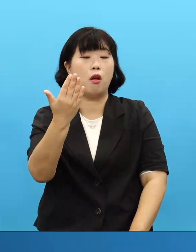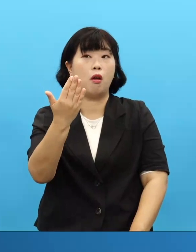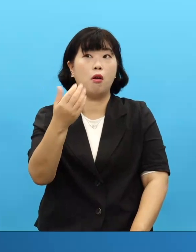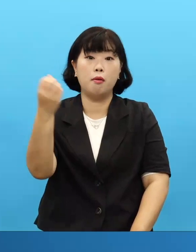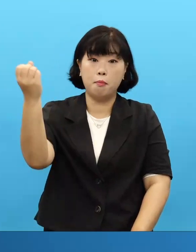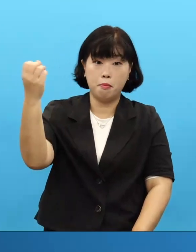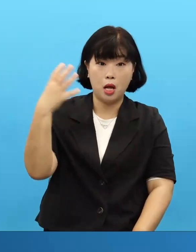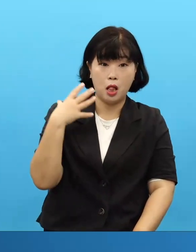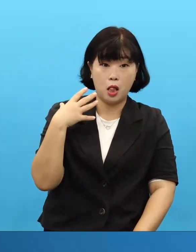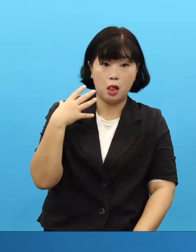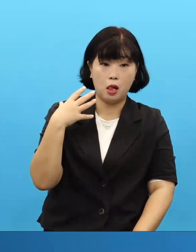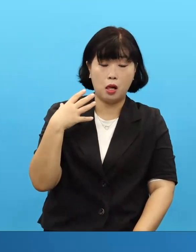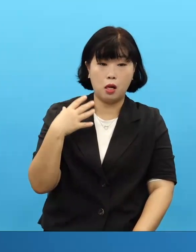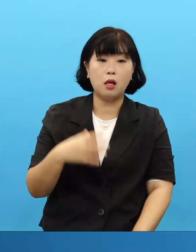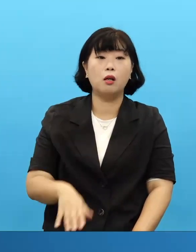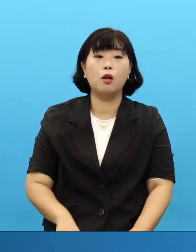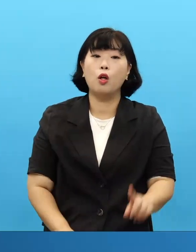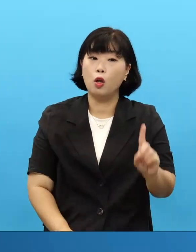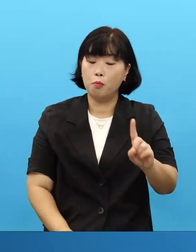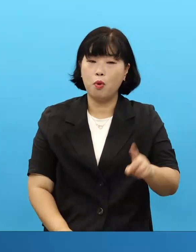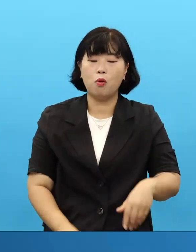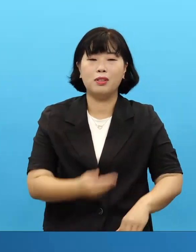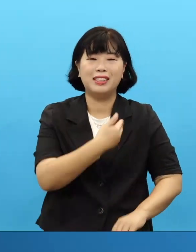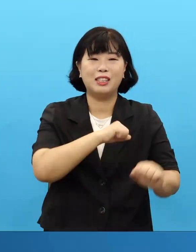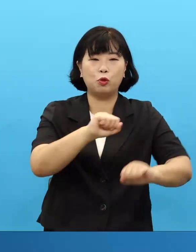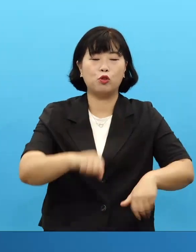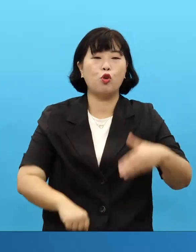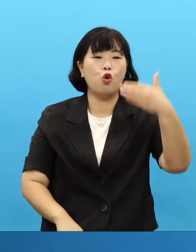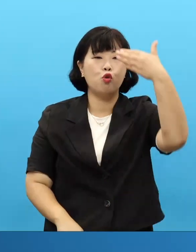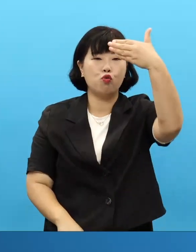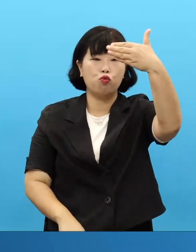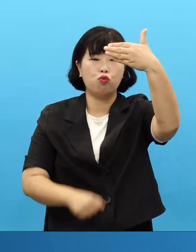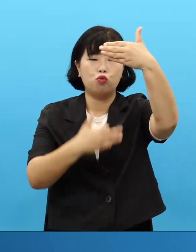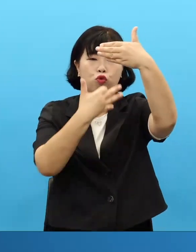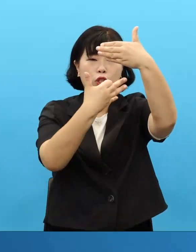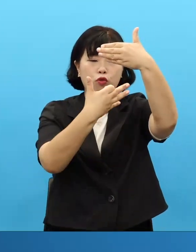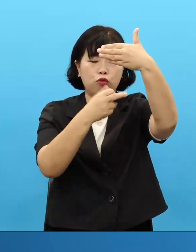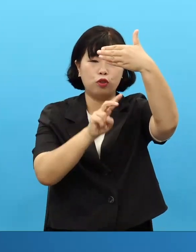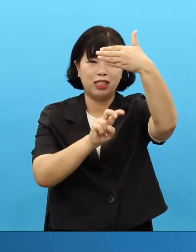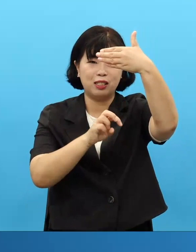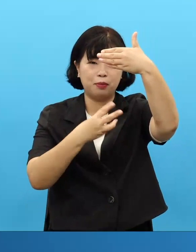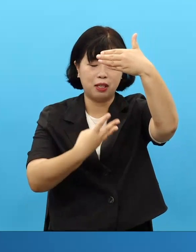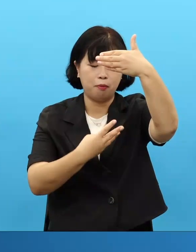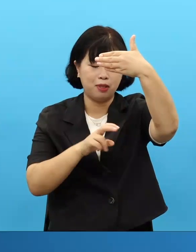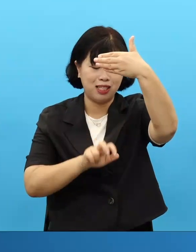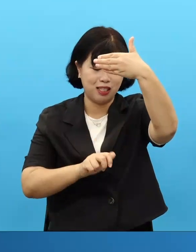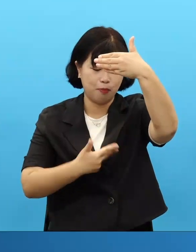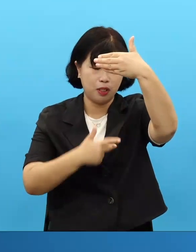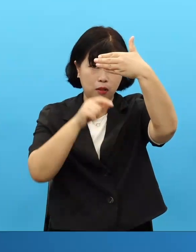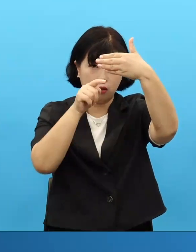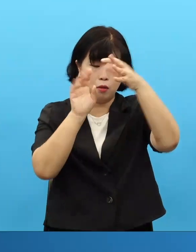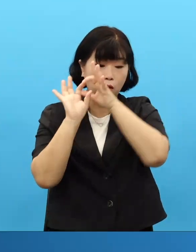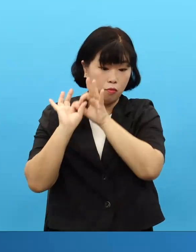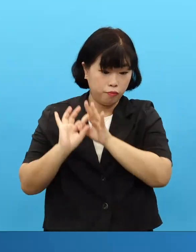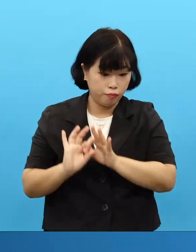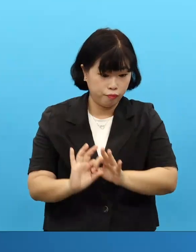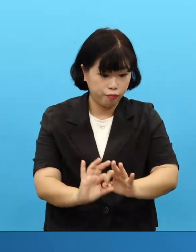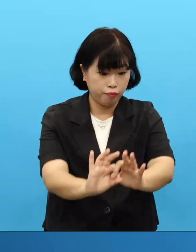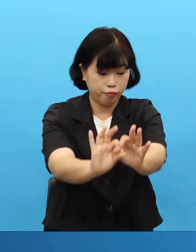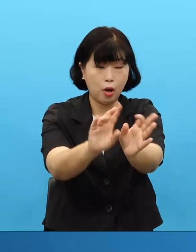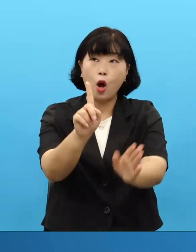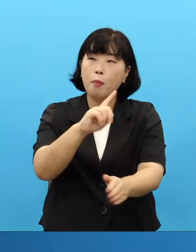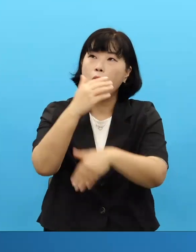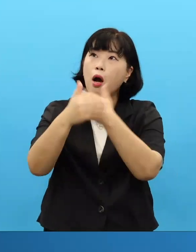요게 정확한 신앙생활입니다. This is the accurate walk of faith. 그래서 여러분이 답 나올 때까지는 안 하는